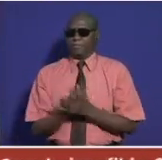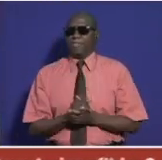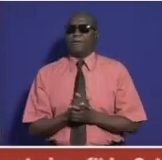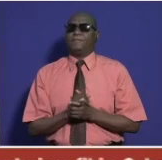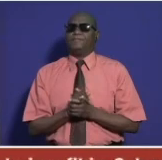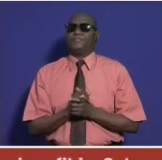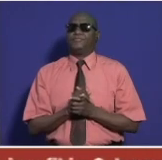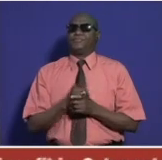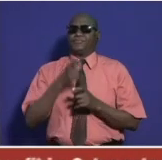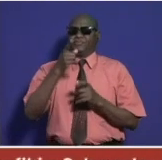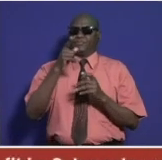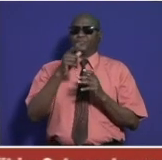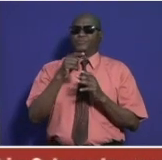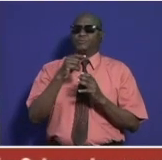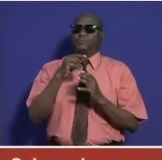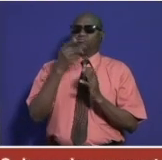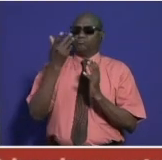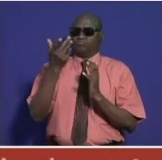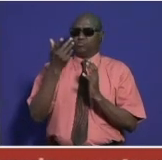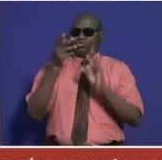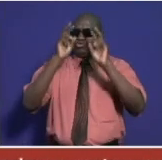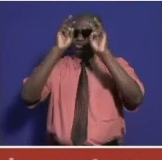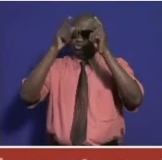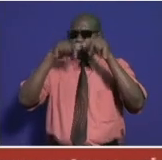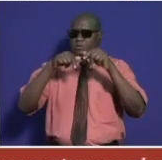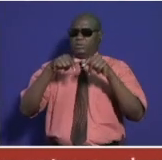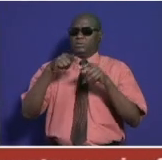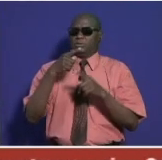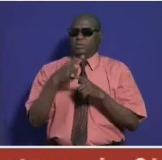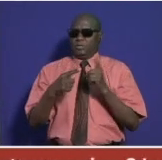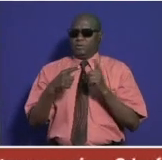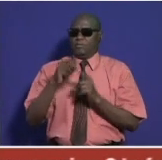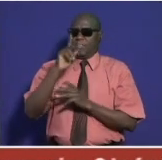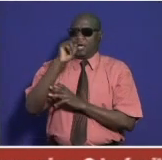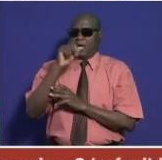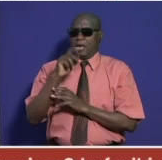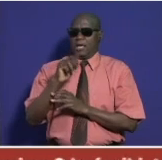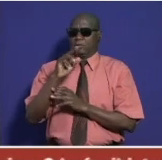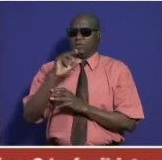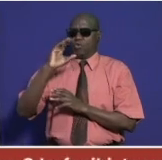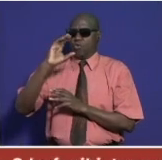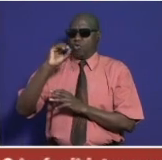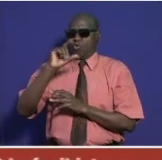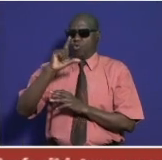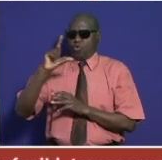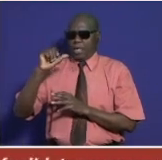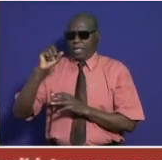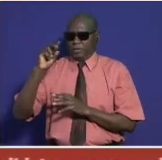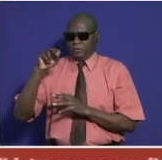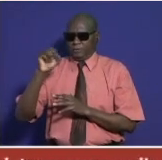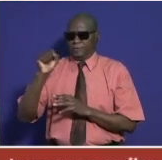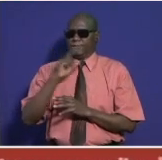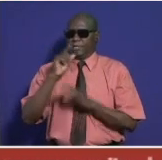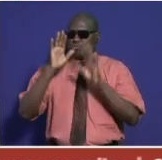Akizingatia mada ya mwaka huu, upungufu wa uhaba wa walimu, katibu mkuu wa Nat Collins OU alisema ni muhimu kwa tume ya